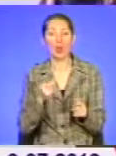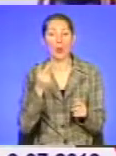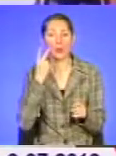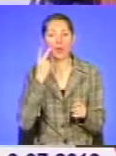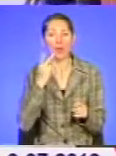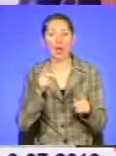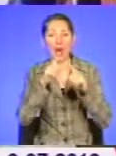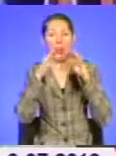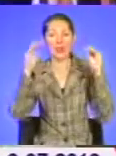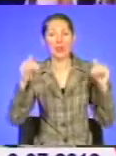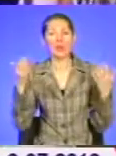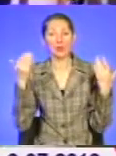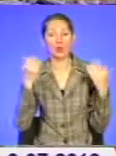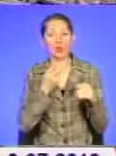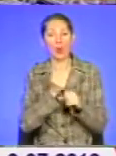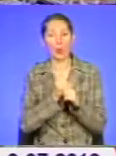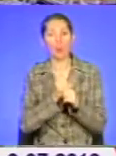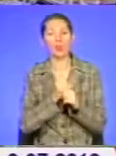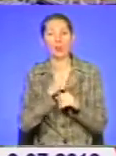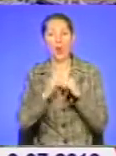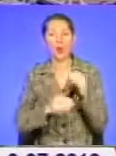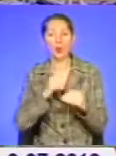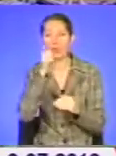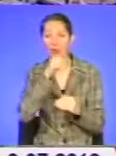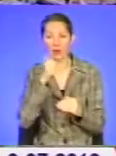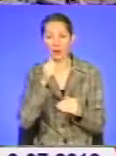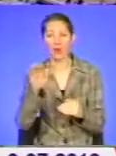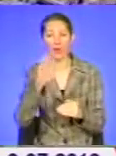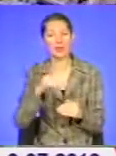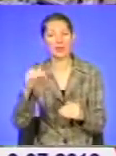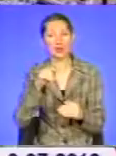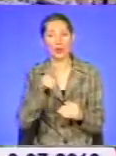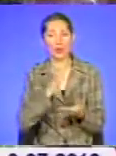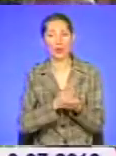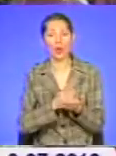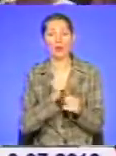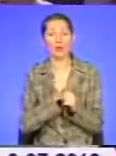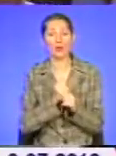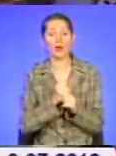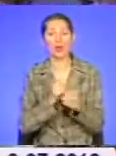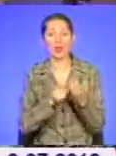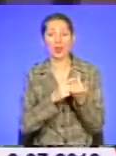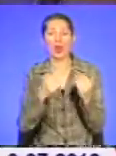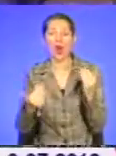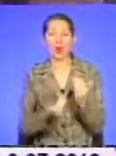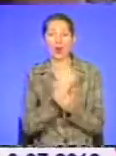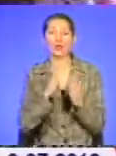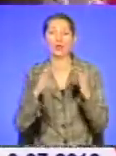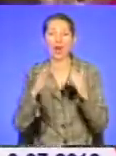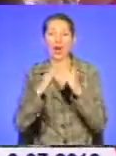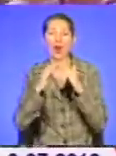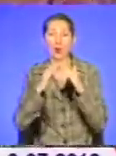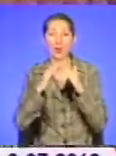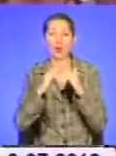який прийматиме дітей цілорічно. Вже у вересні-жовтні тут мають запрацювати кілька оновлених корпусів. Налагодять